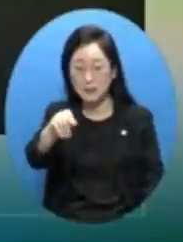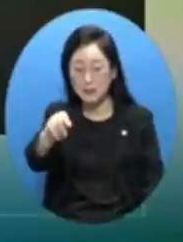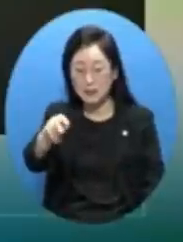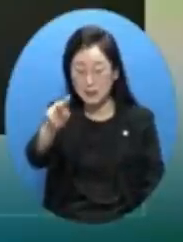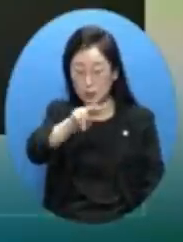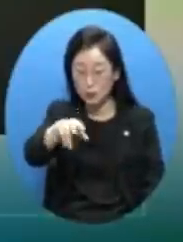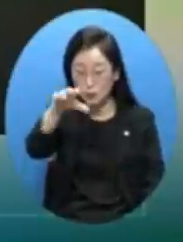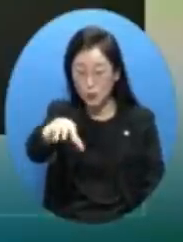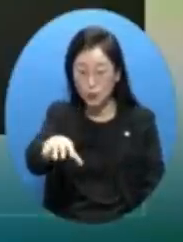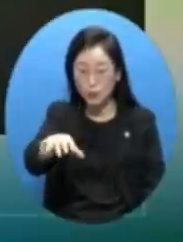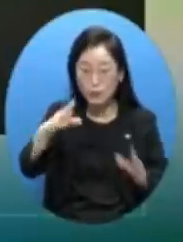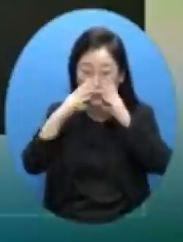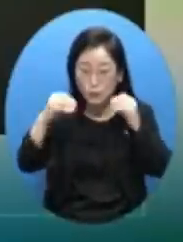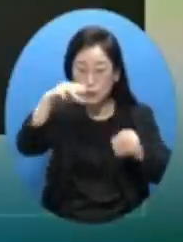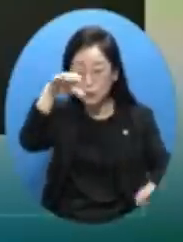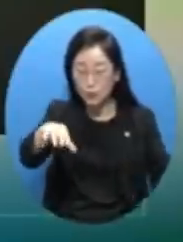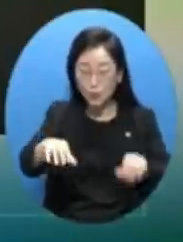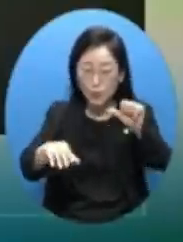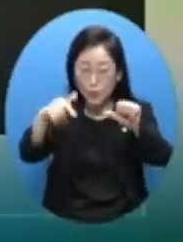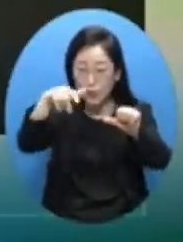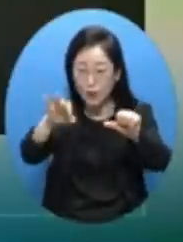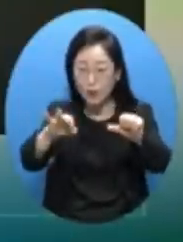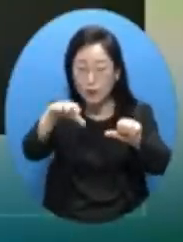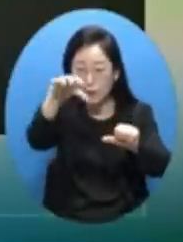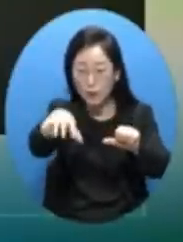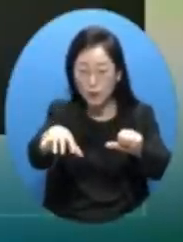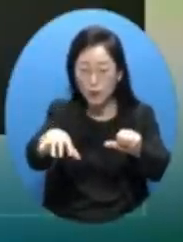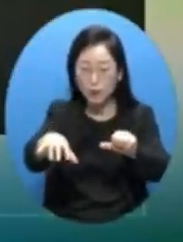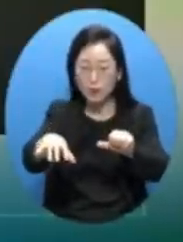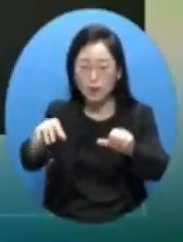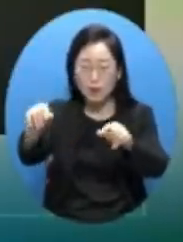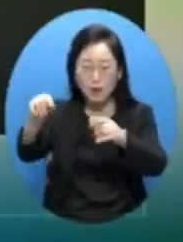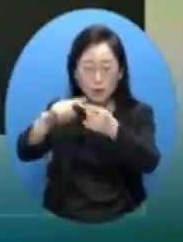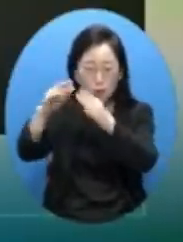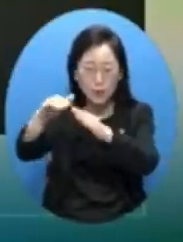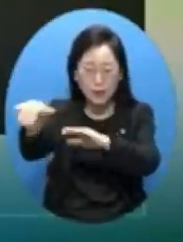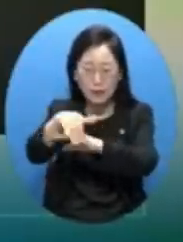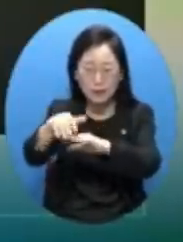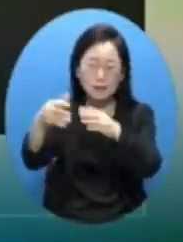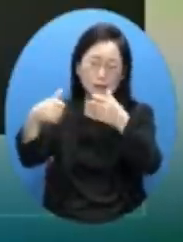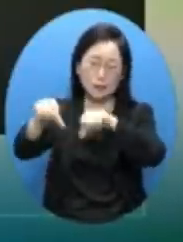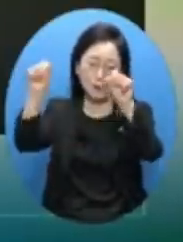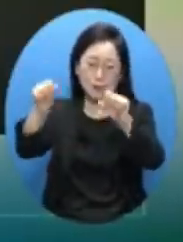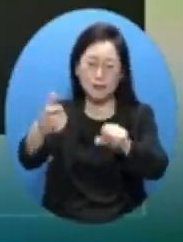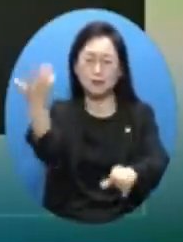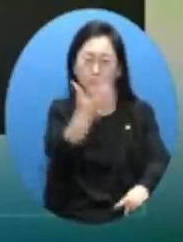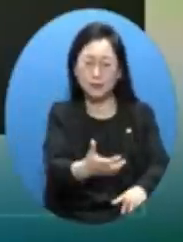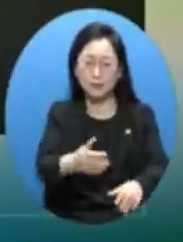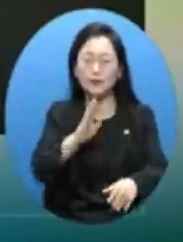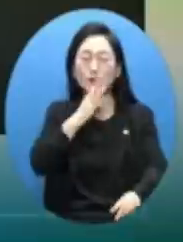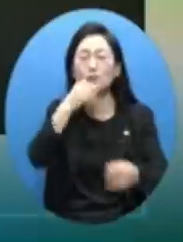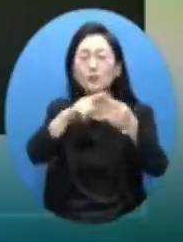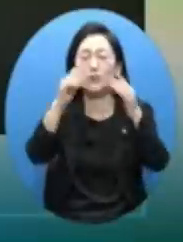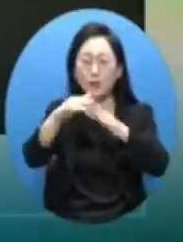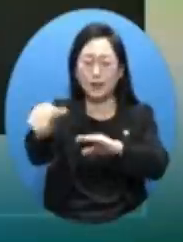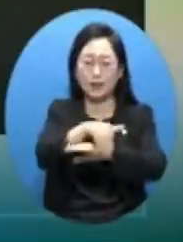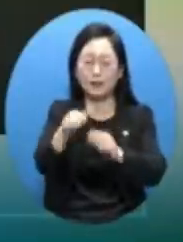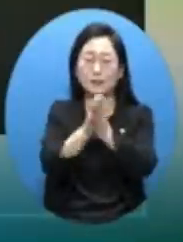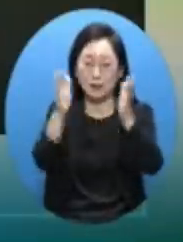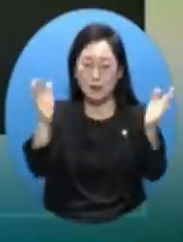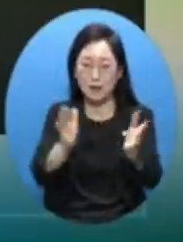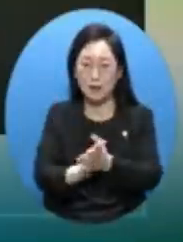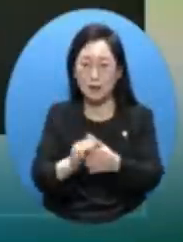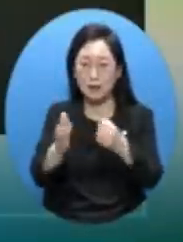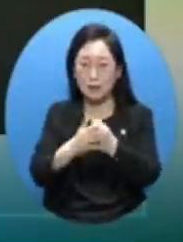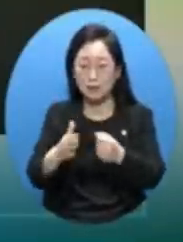추영교회를 다니던 우리 가정은 그 주일부터 순복음교회로 옮겼습니다. 그러니까 주영교회 담임 김창일 목사님이